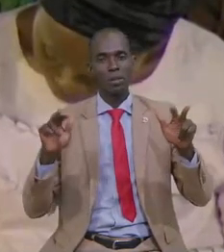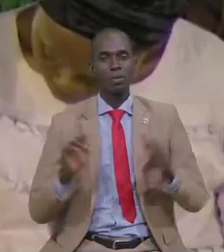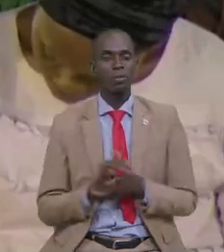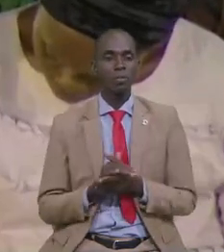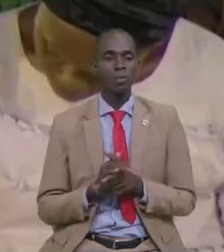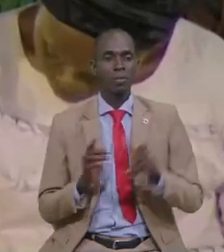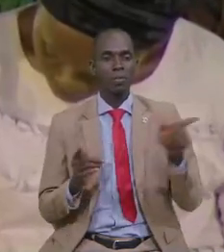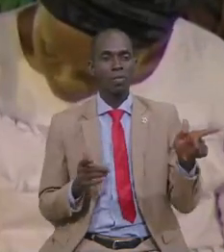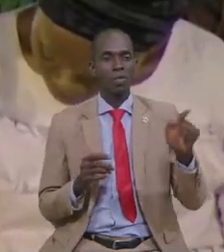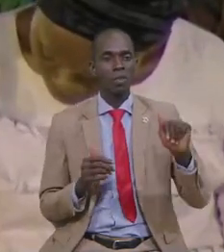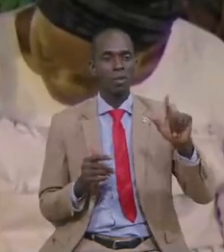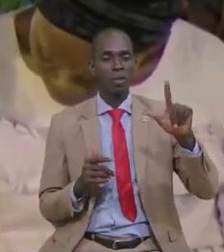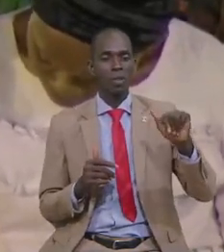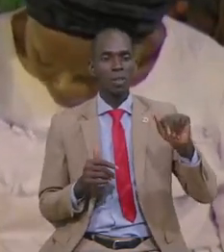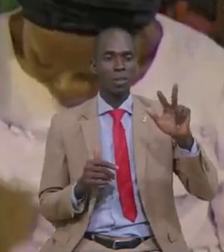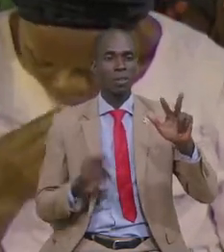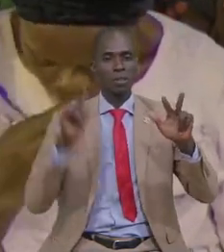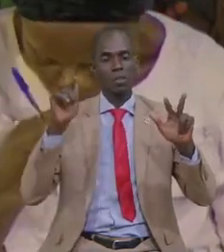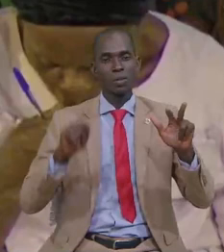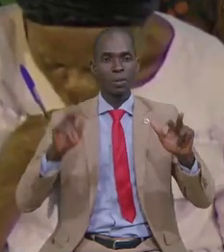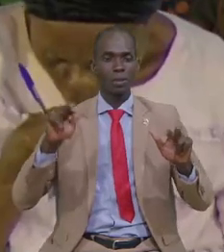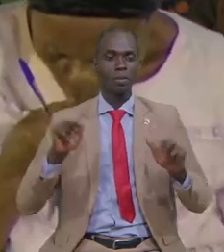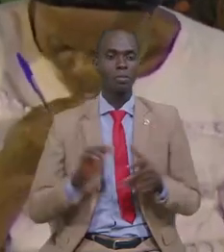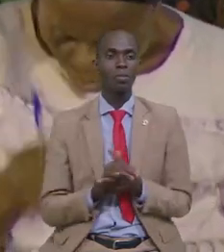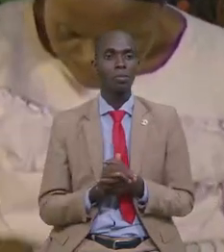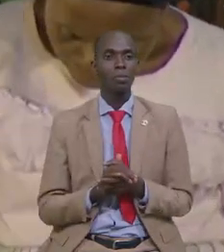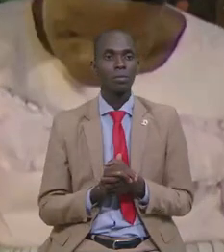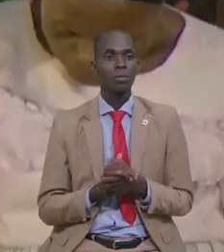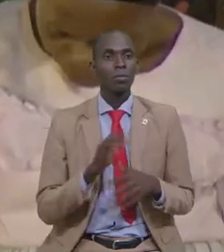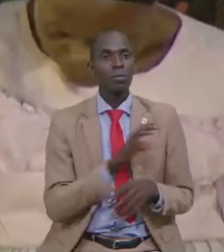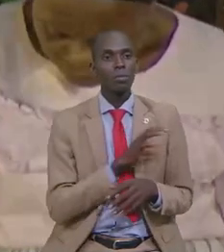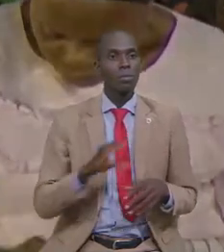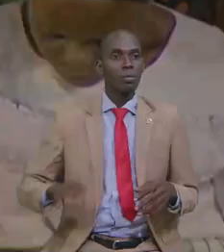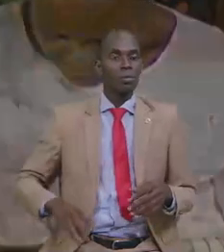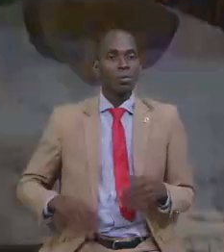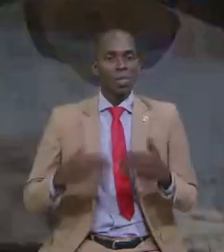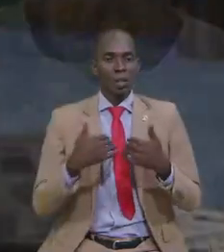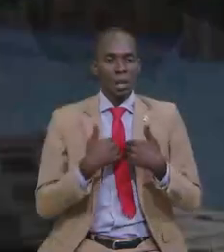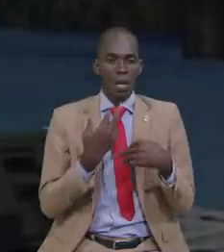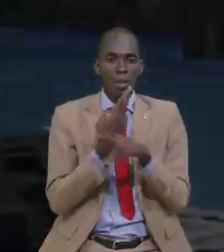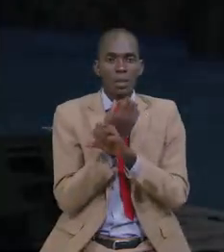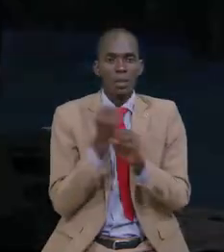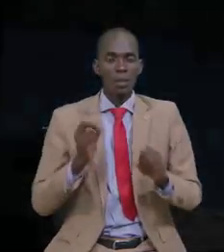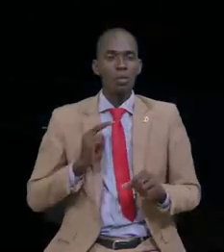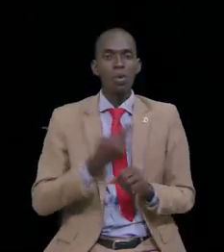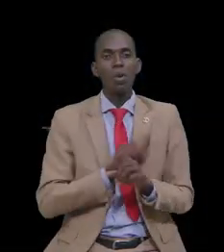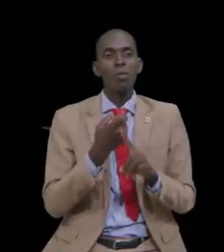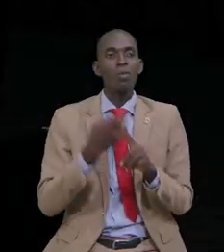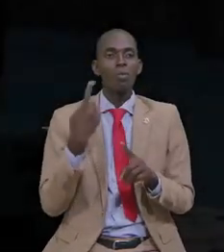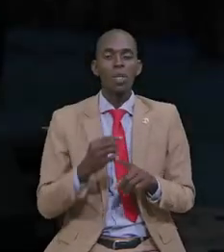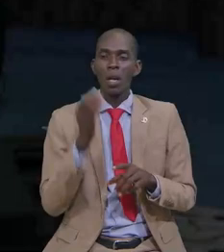verset 13. Galates 3, verset 13. Christ, nous